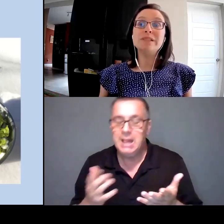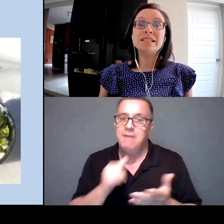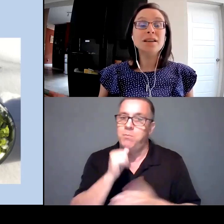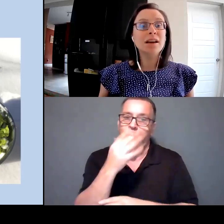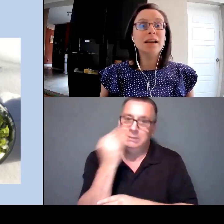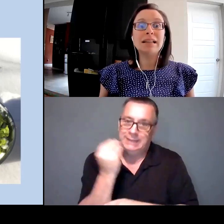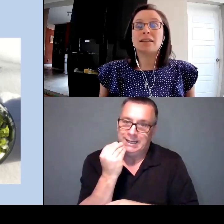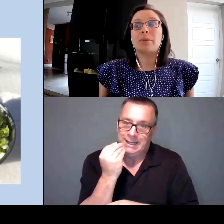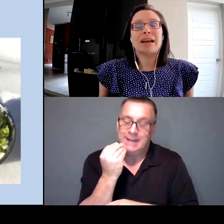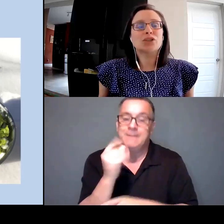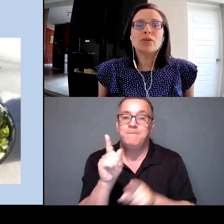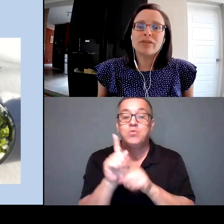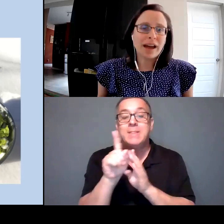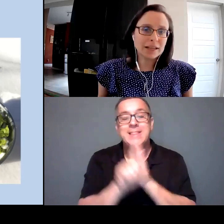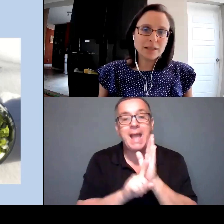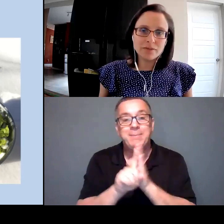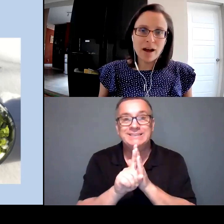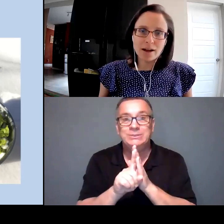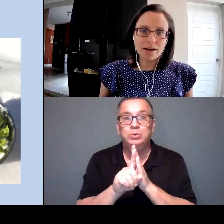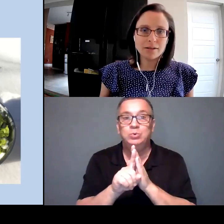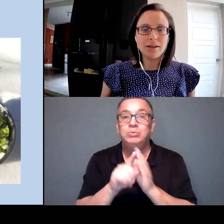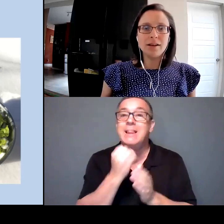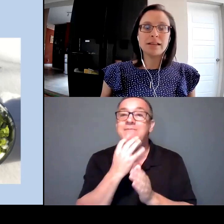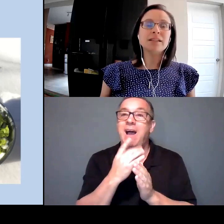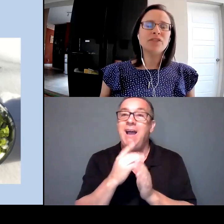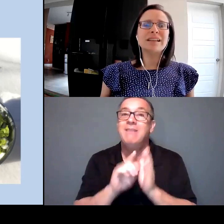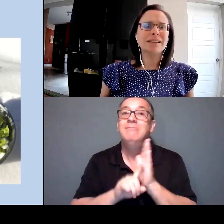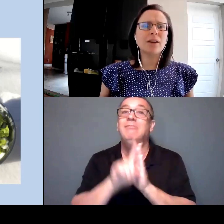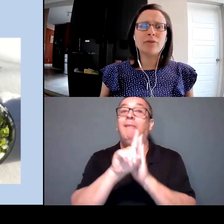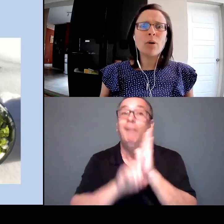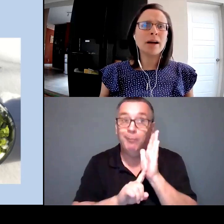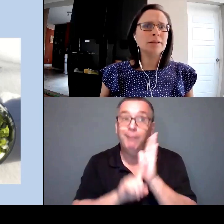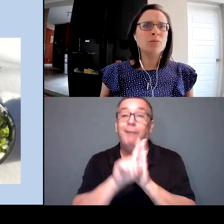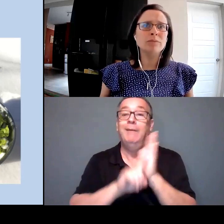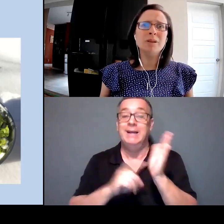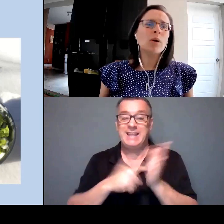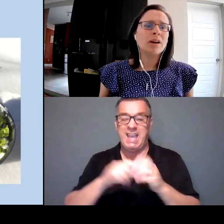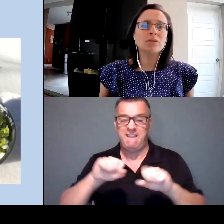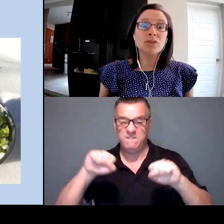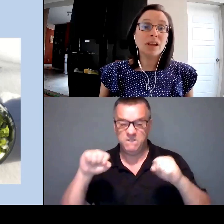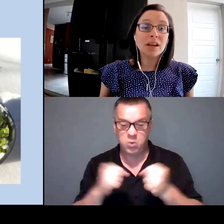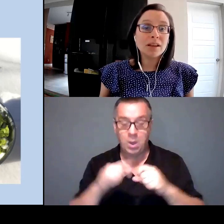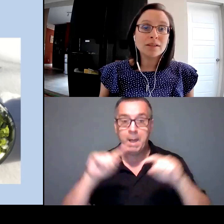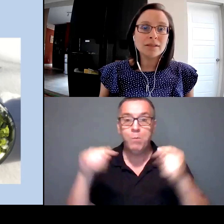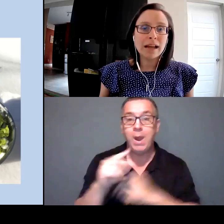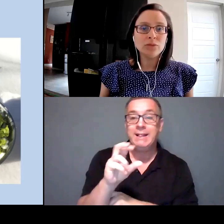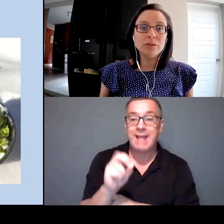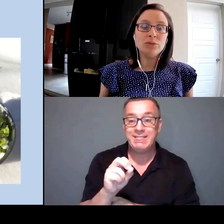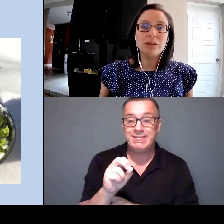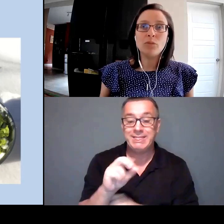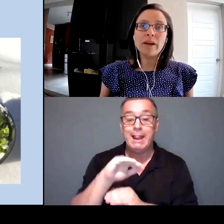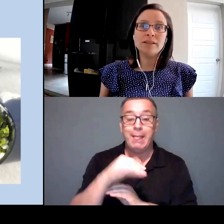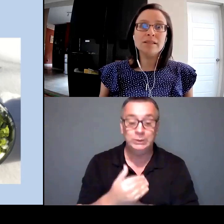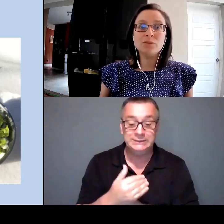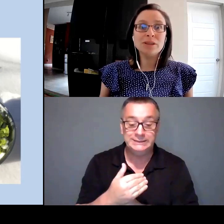Puis aussi, la température varie l'hiver. Quand il fait très, très froid, des moins 30 degrés la nuit, puis